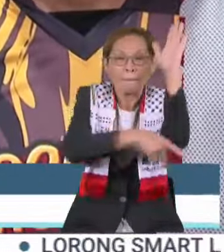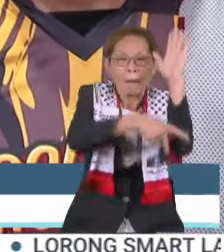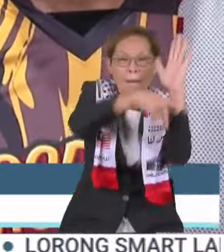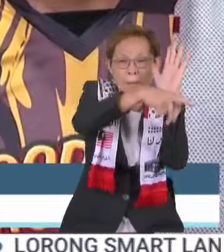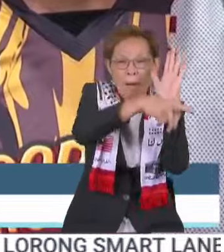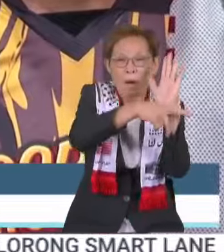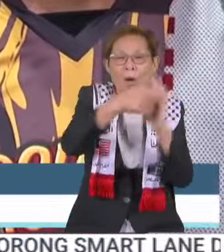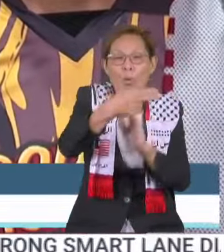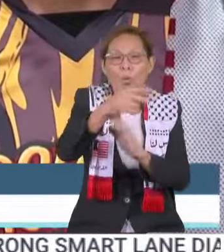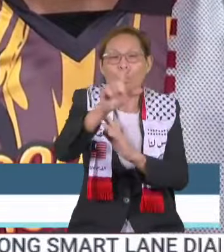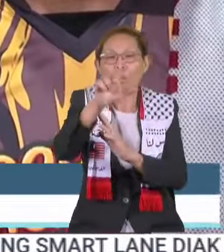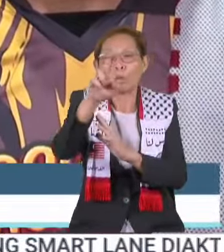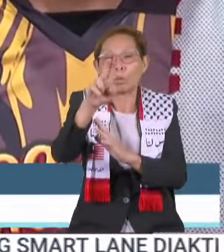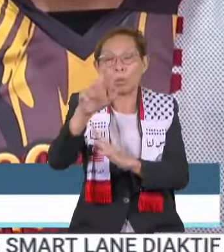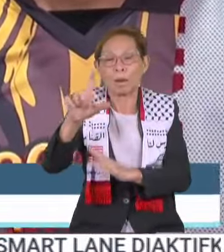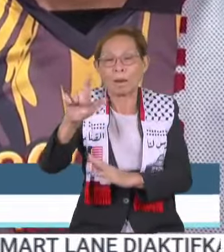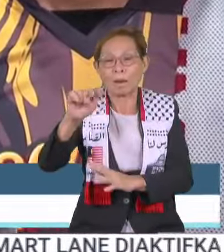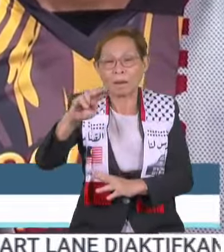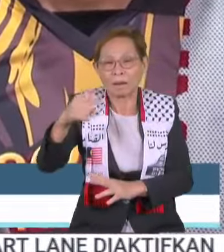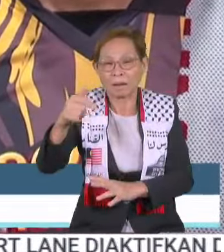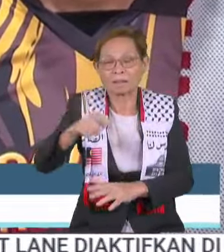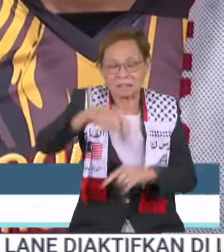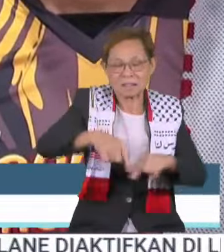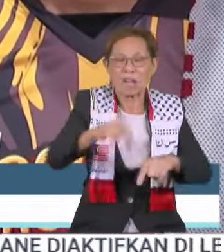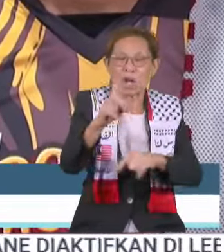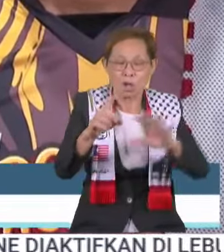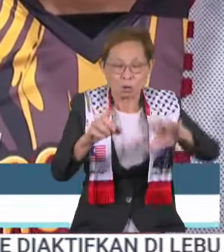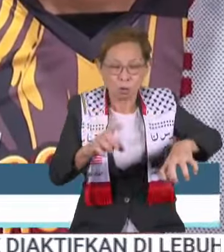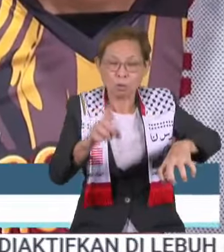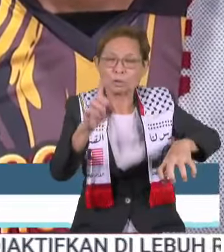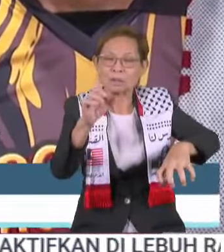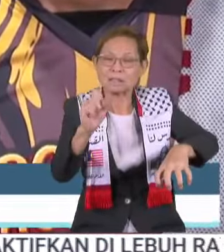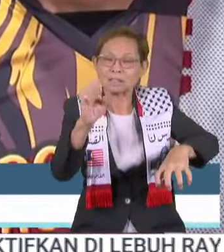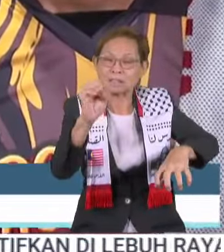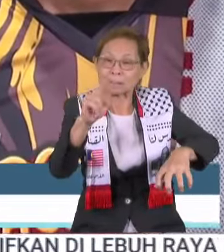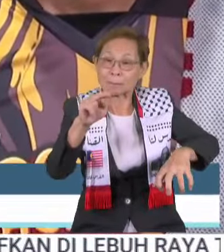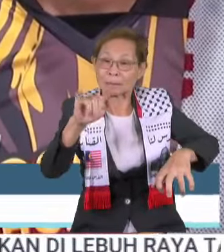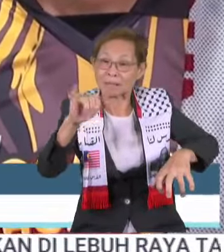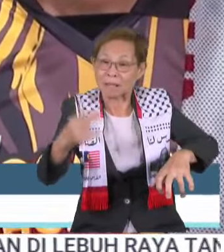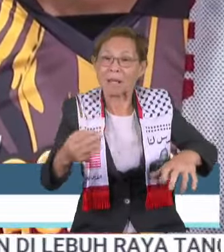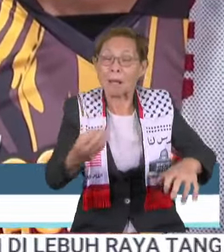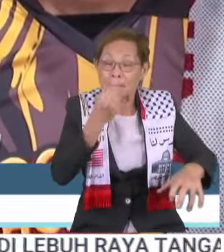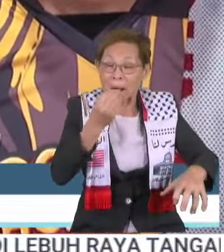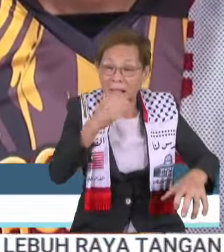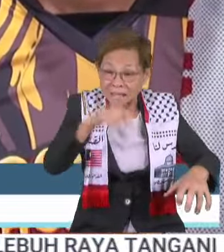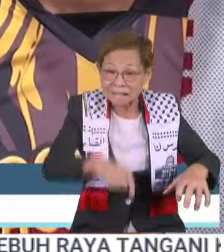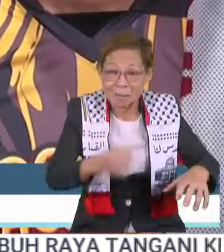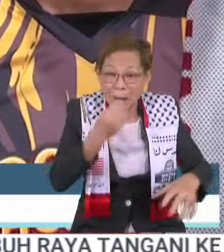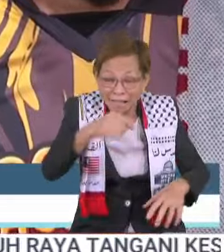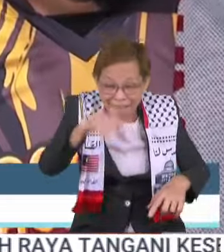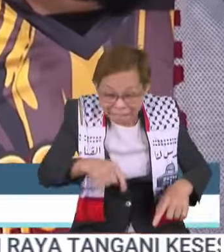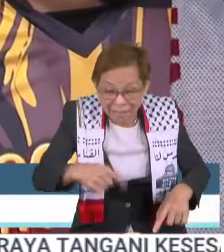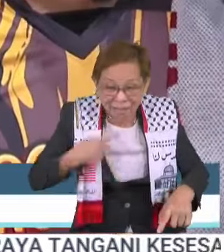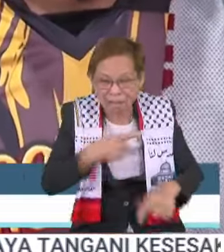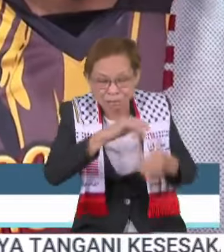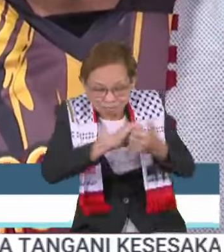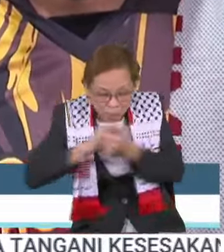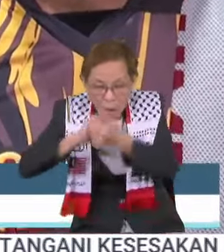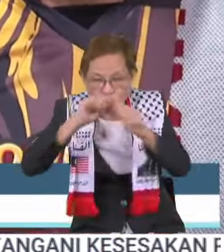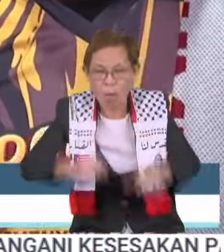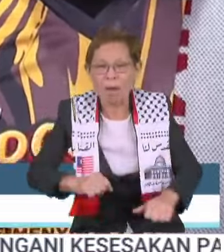Dewan Undangan Negeri Dun Semenyih ini. Dan sebagaimana saya sebutkan tadi, dengan makanan ini, kita boleh berpadu. Dengan makanan ini, kita boleh